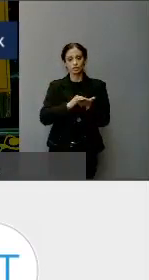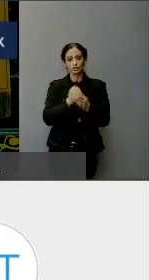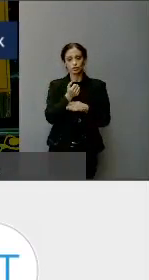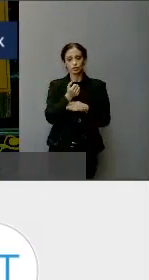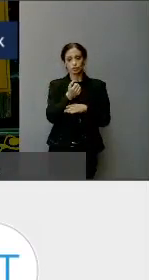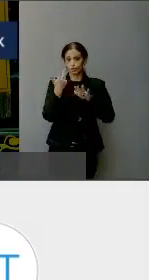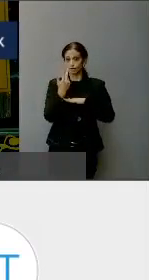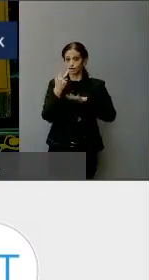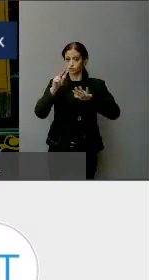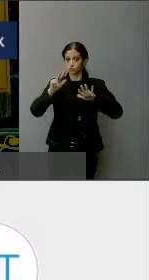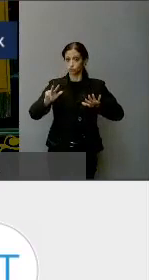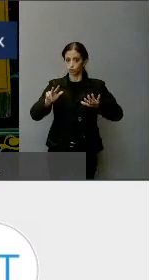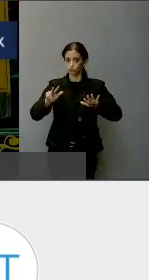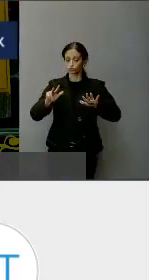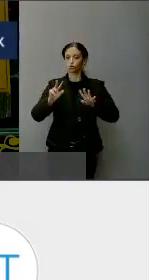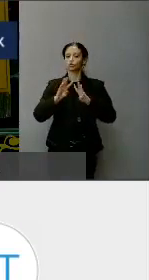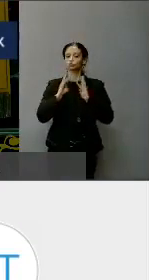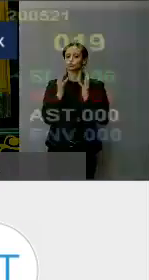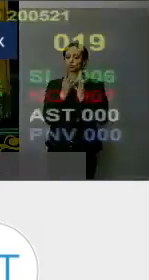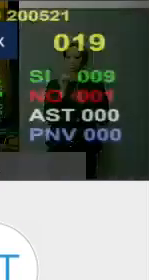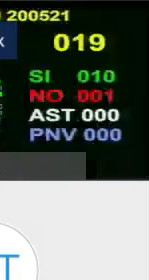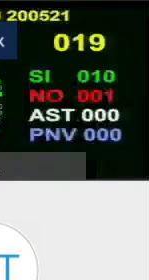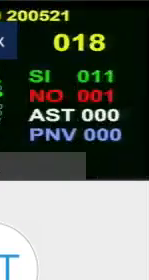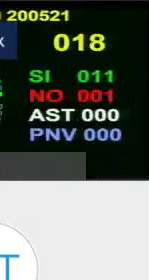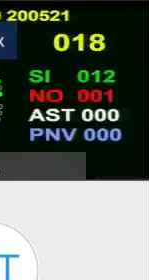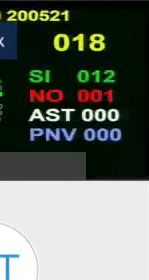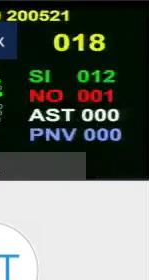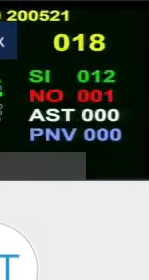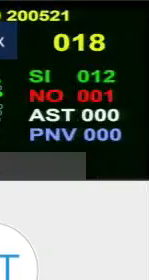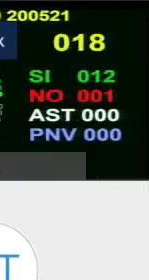28 parere favorevole si vota